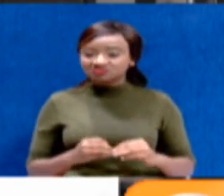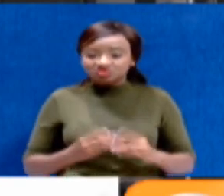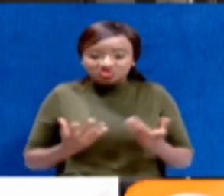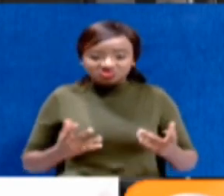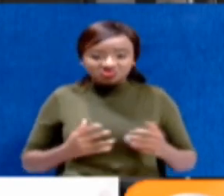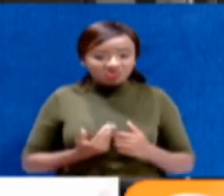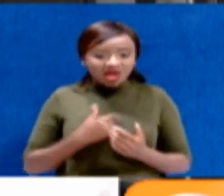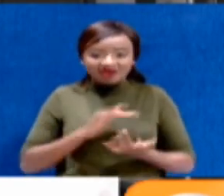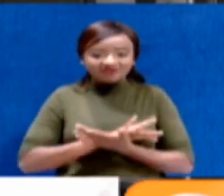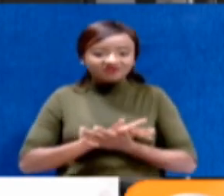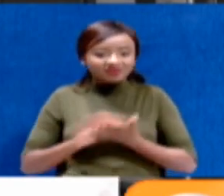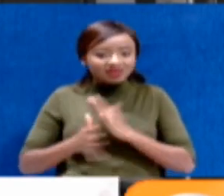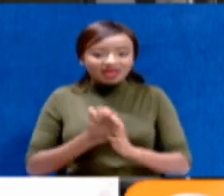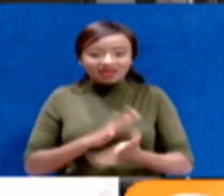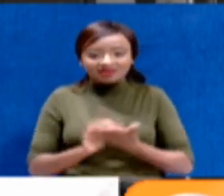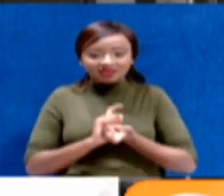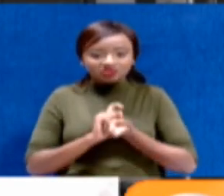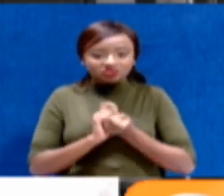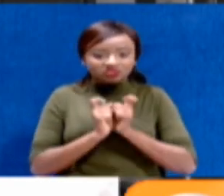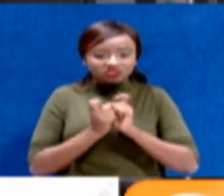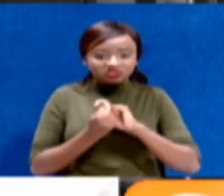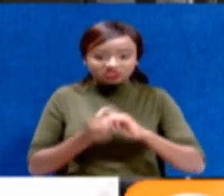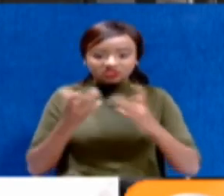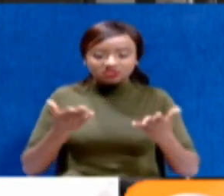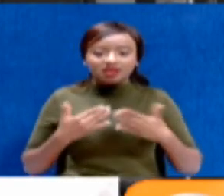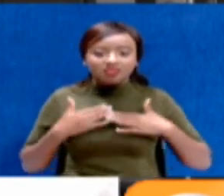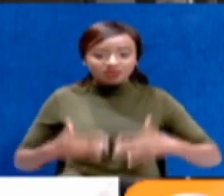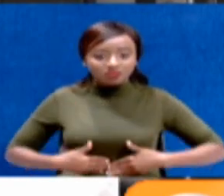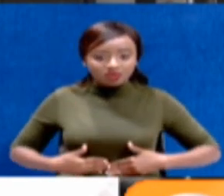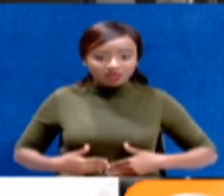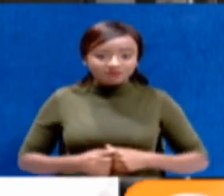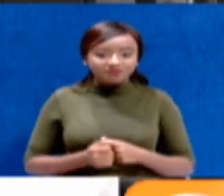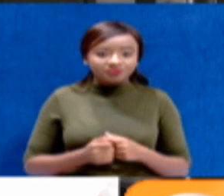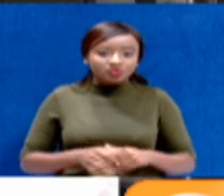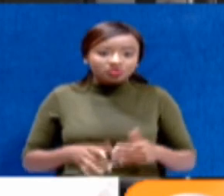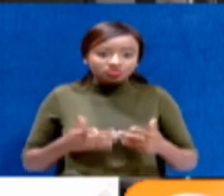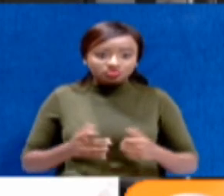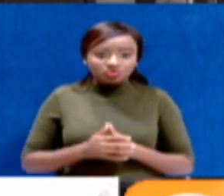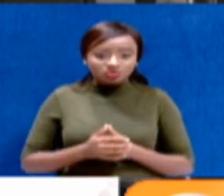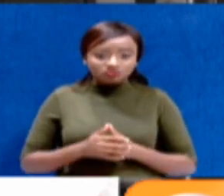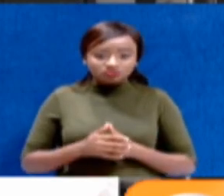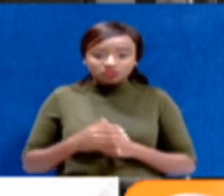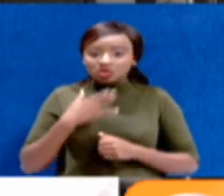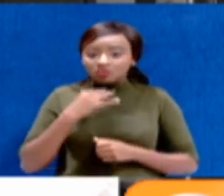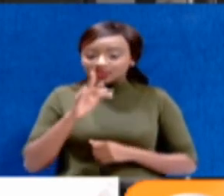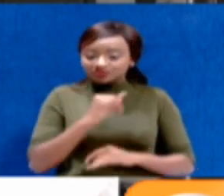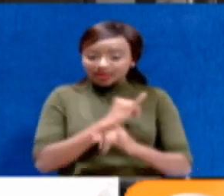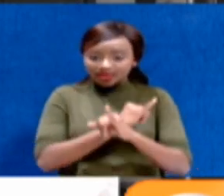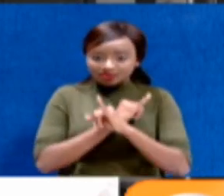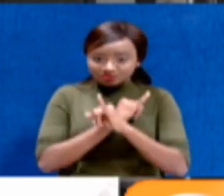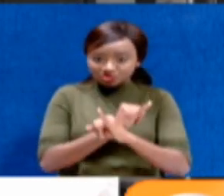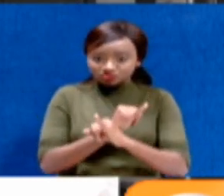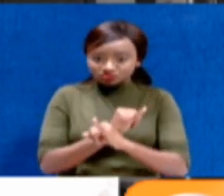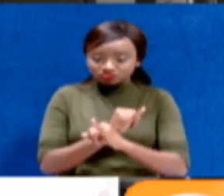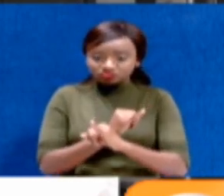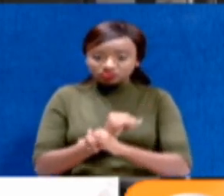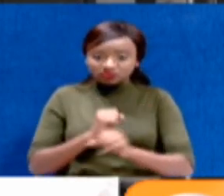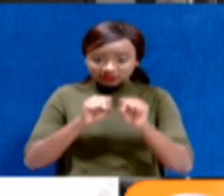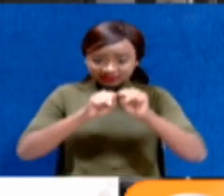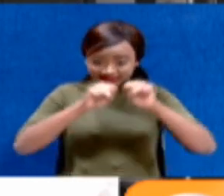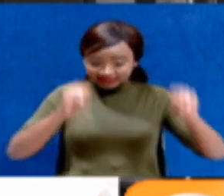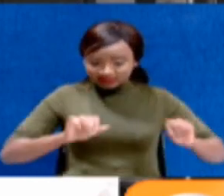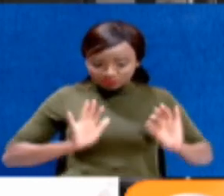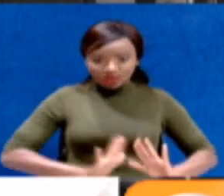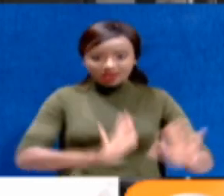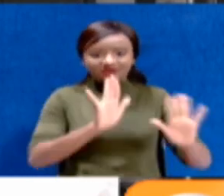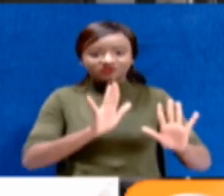hakuna changes yote inaweza tokea kwa mwili. Na wataacha iyo immune system yangu, it fight all virus